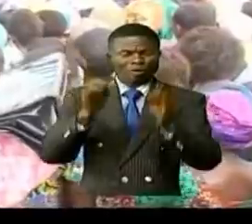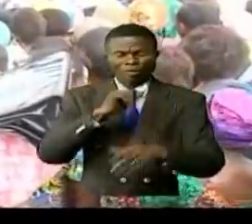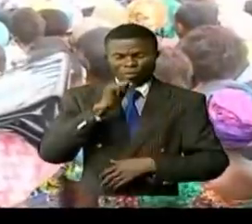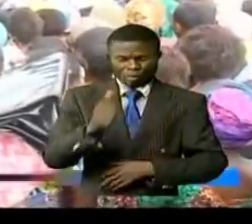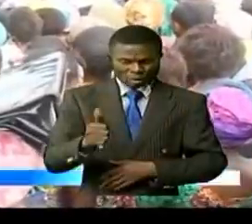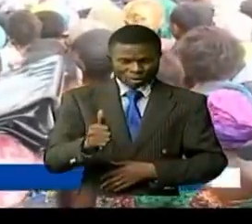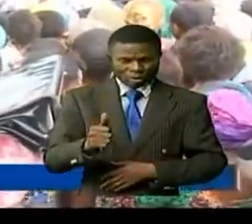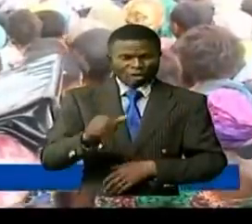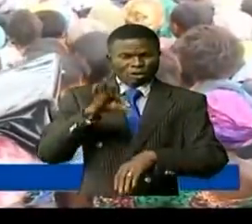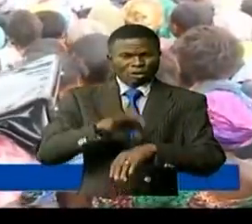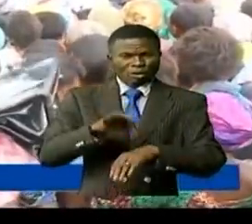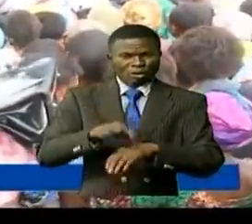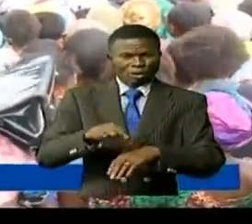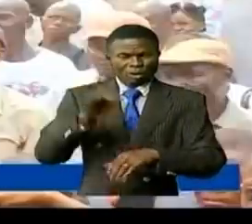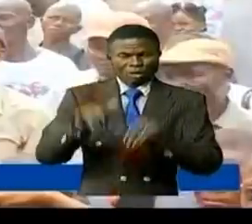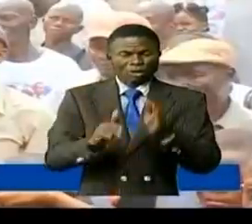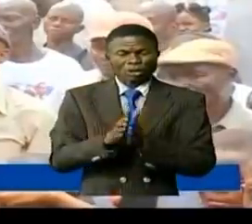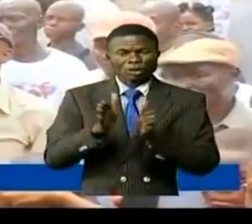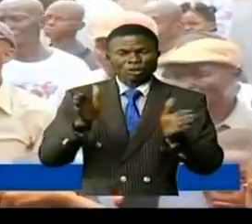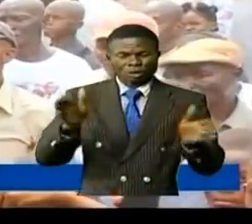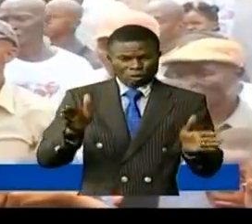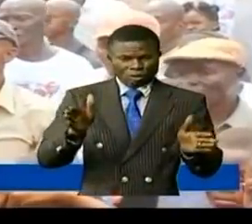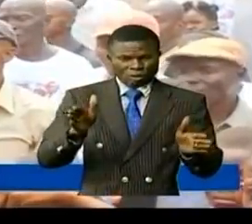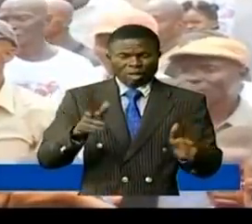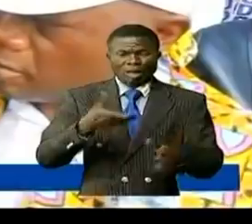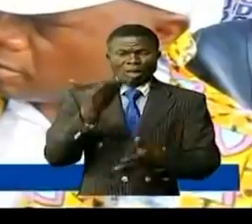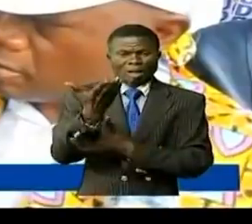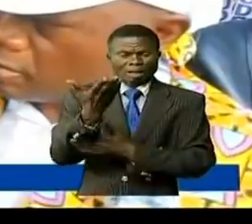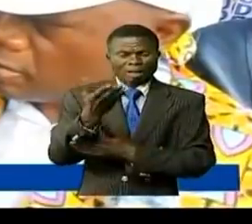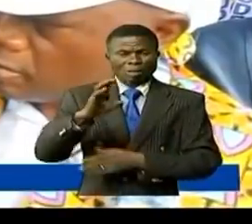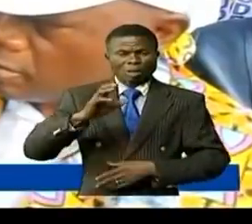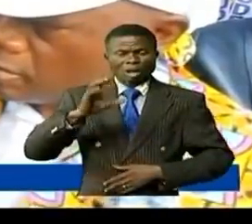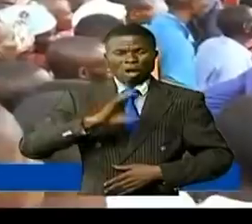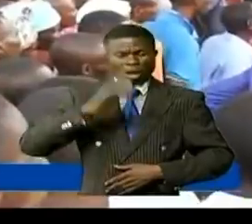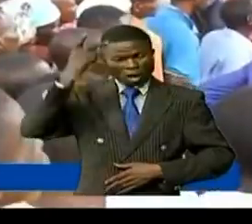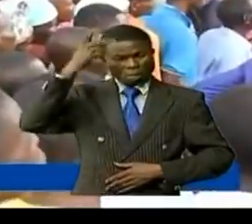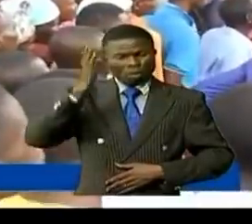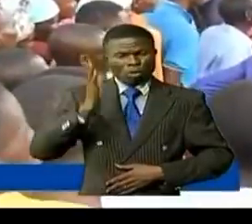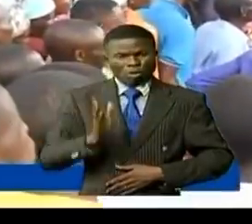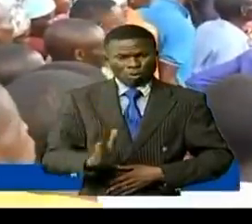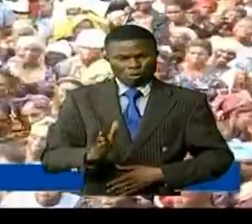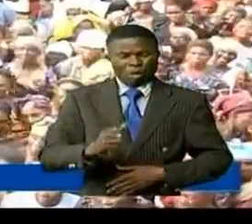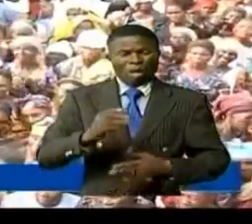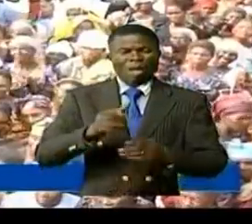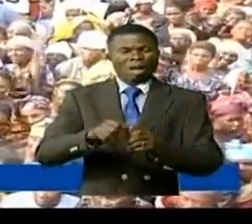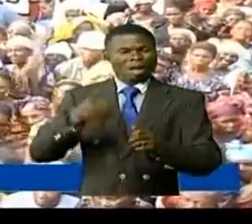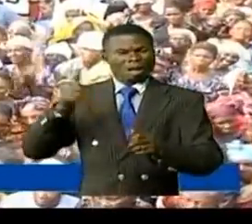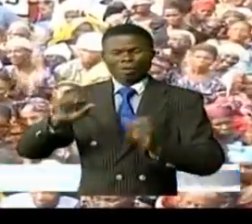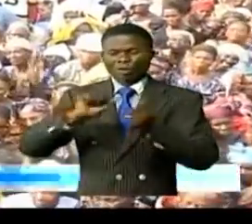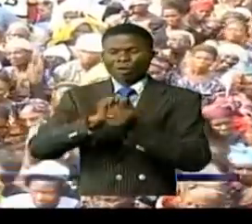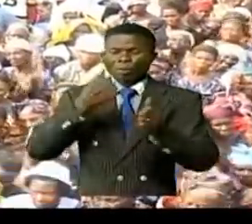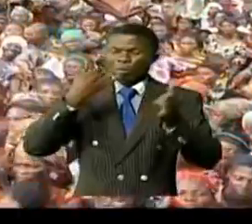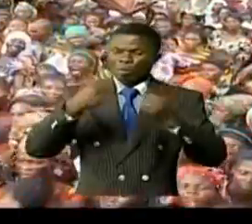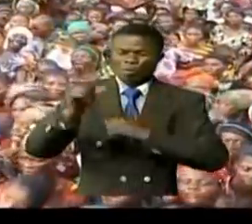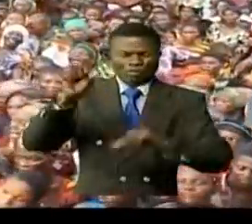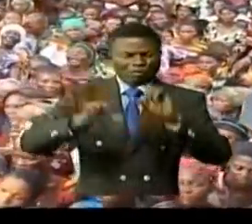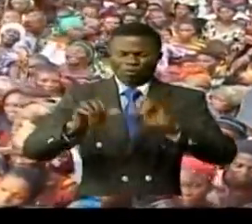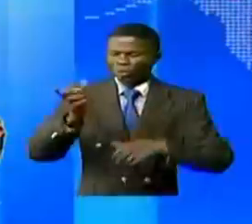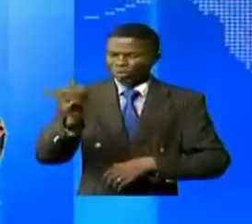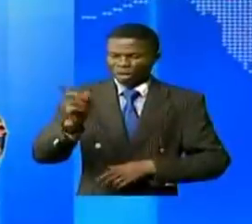aussi l'occasion pour le secrétaire général d'appeler les politiciens de ce coin du pays à éviter toute manipulation de la